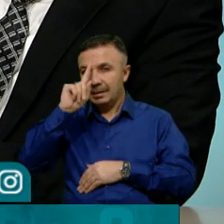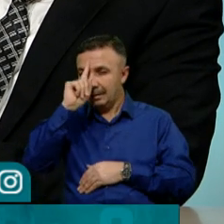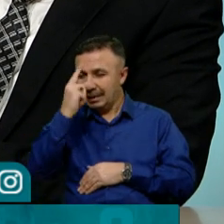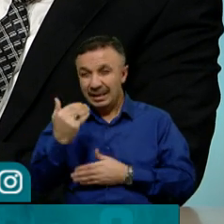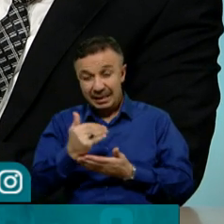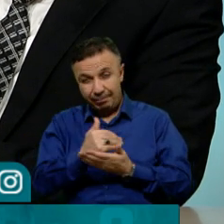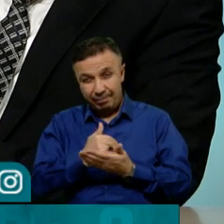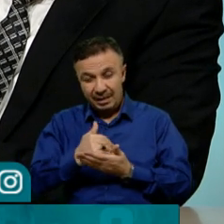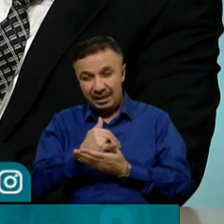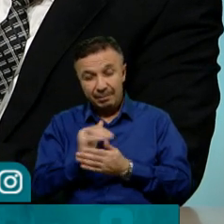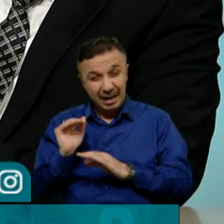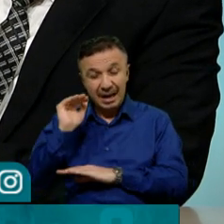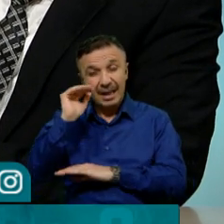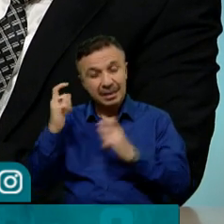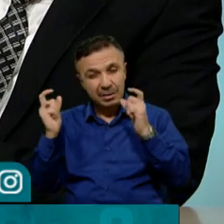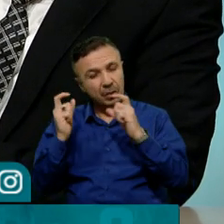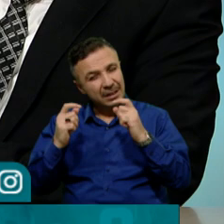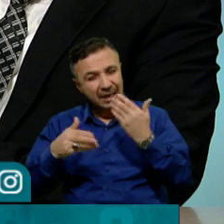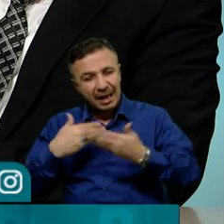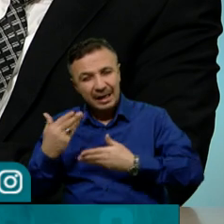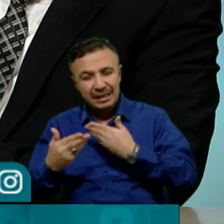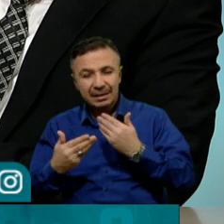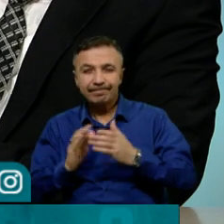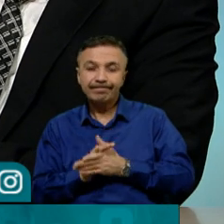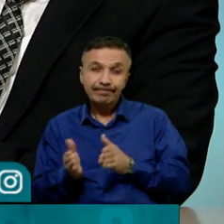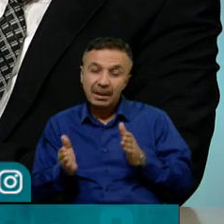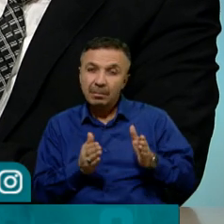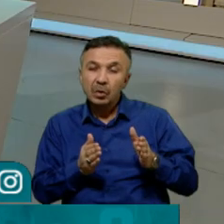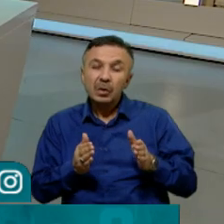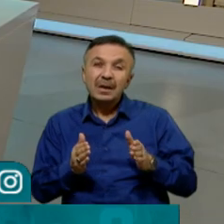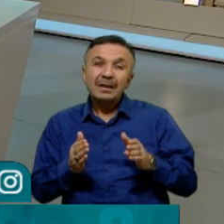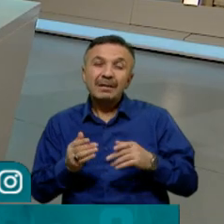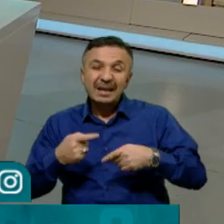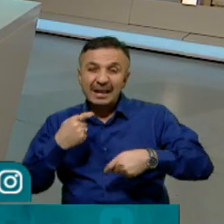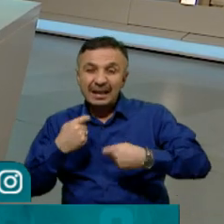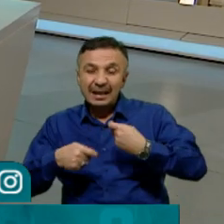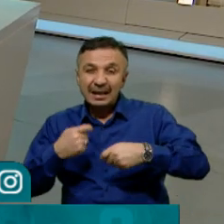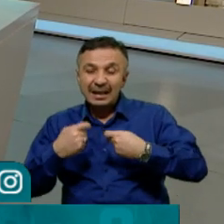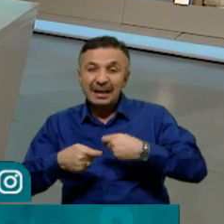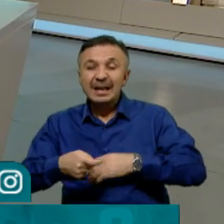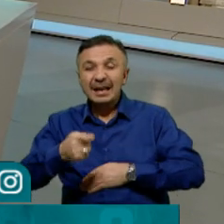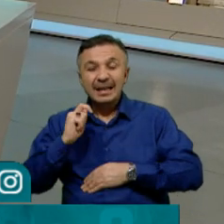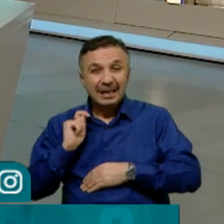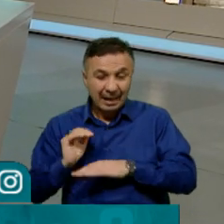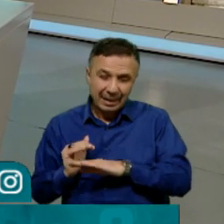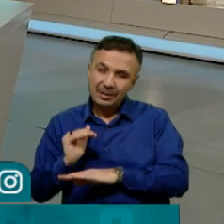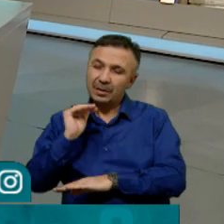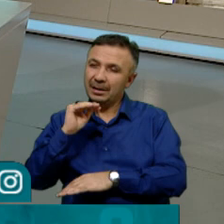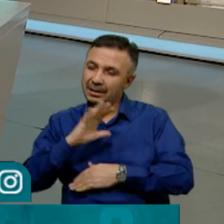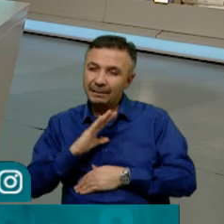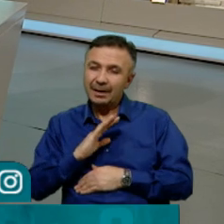birikimli hayat sigortasından bahsettik Bir de bunun Kredi Hayat Sigortası var Kredi sigortası var mı